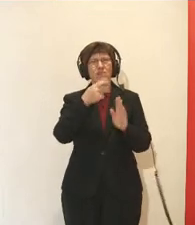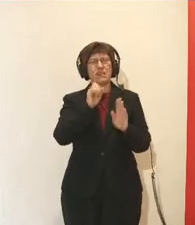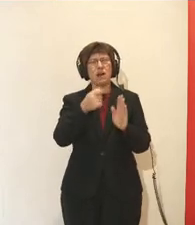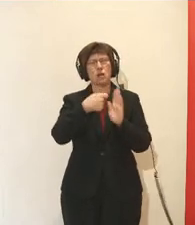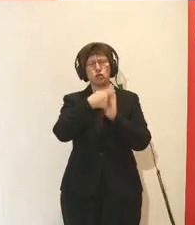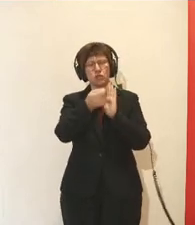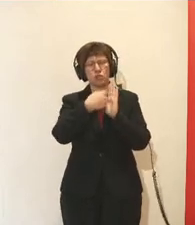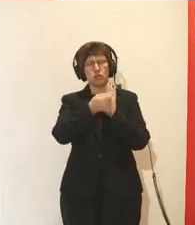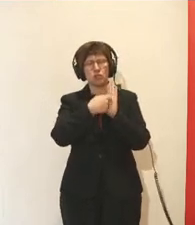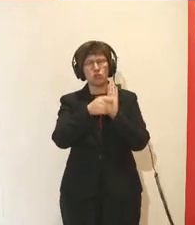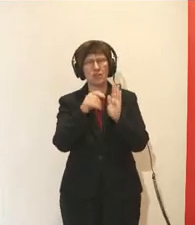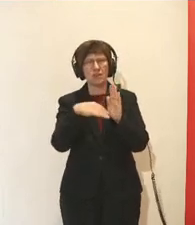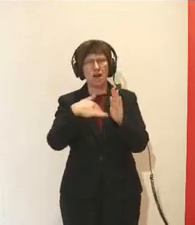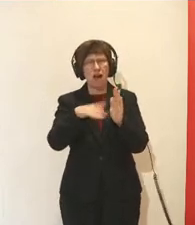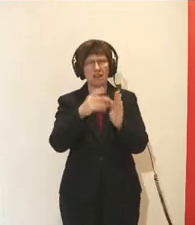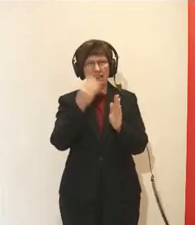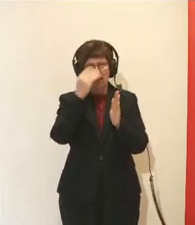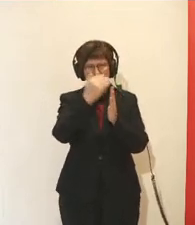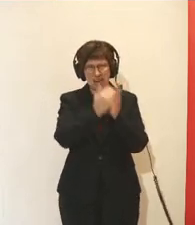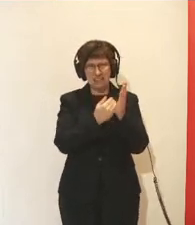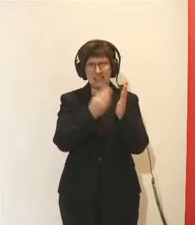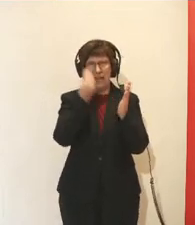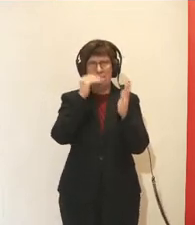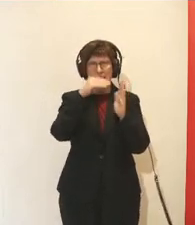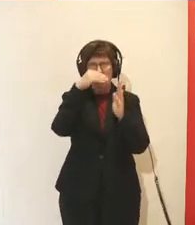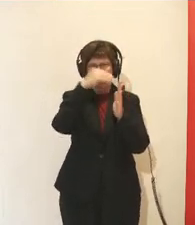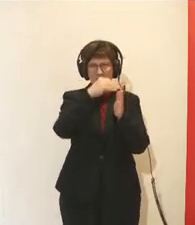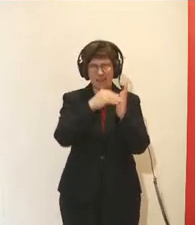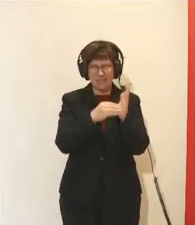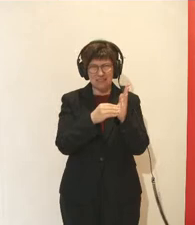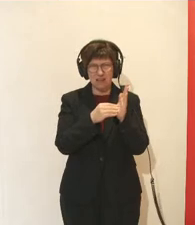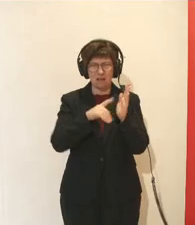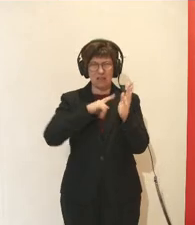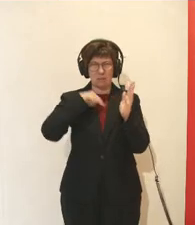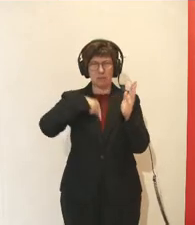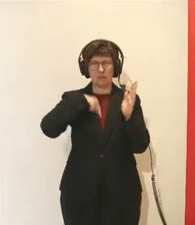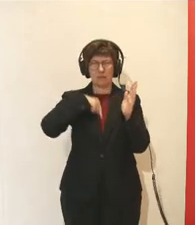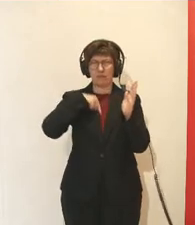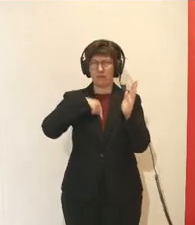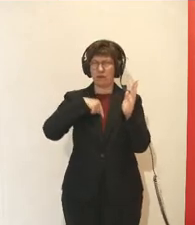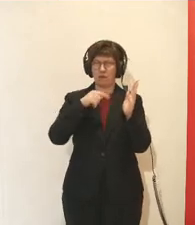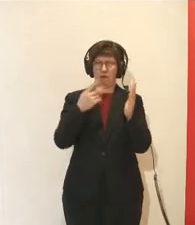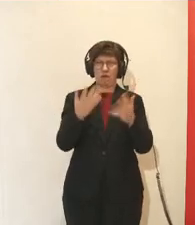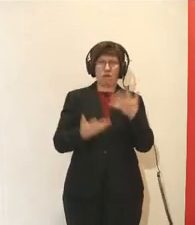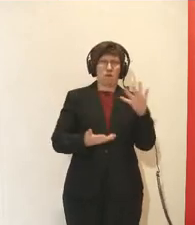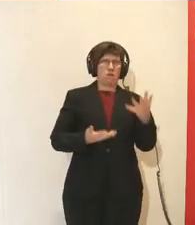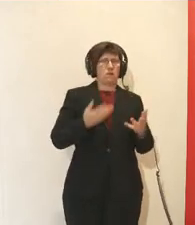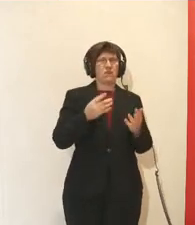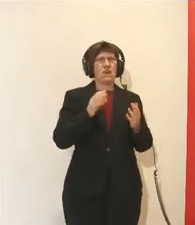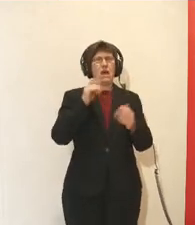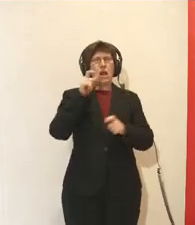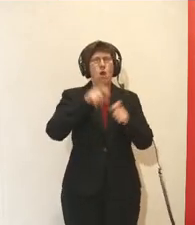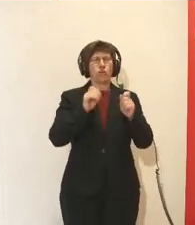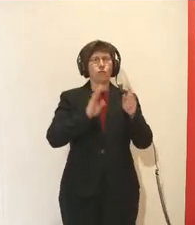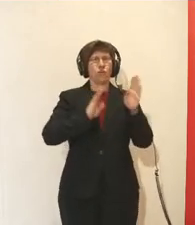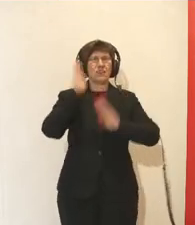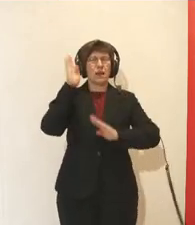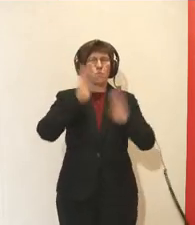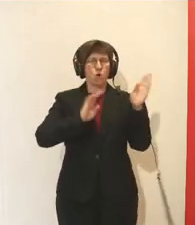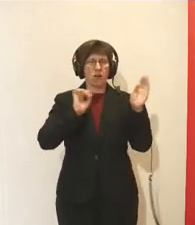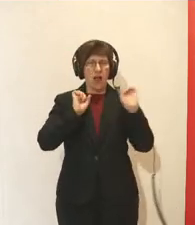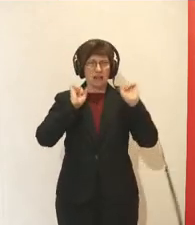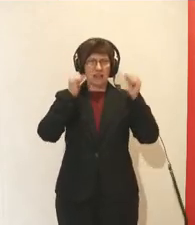können aus den adresslisten aus dem melderegister und das ist etwas was mich tief beunruhigt dass menschen die sich für die demokratie engagieren auch hier